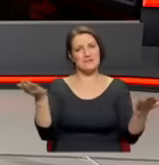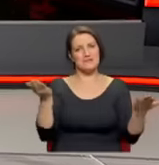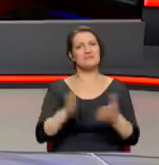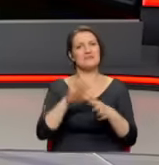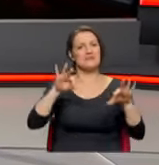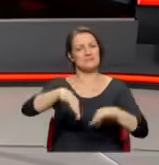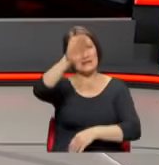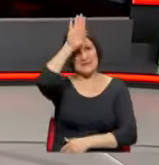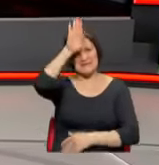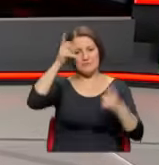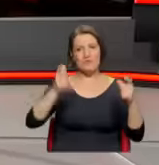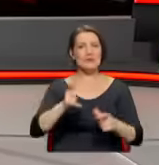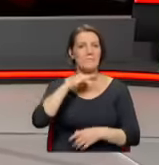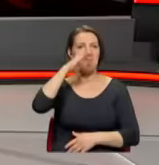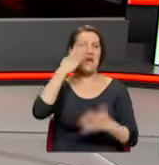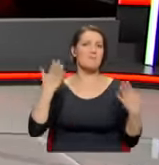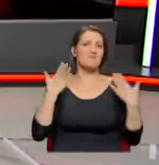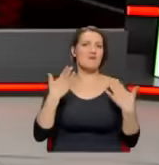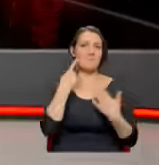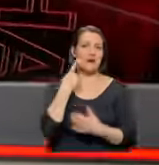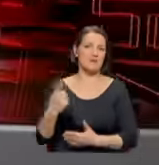bir de İstanbul'daki bayram havasına bakalım.